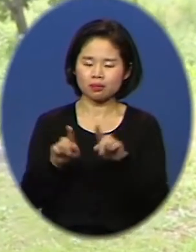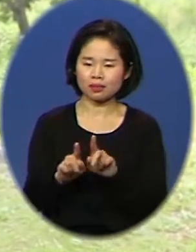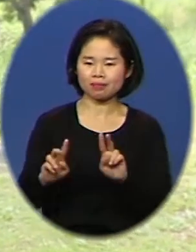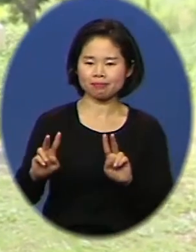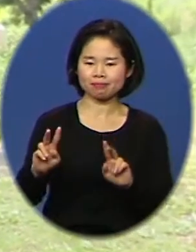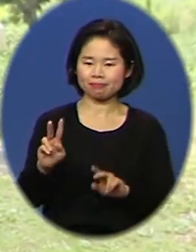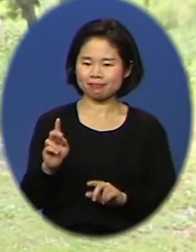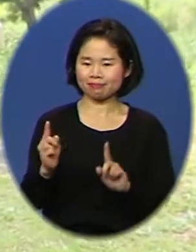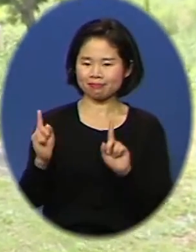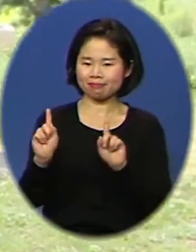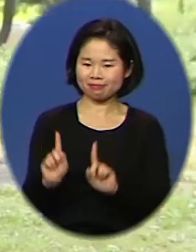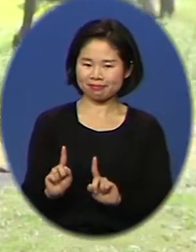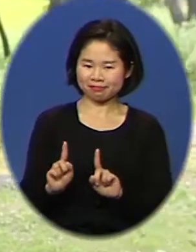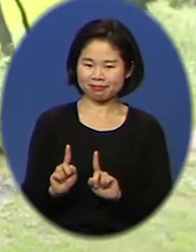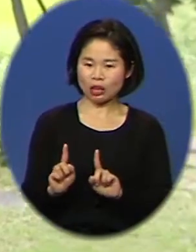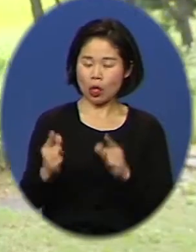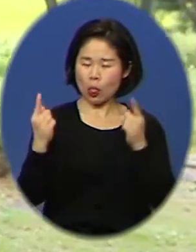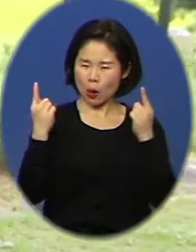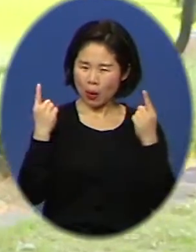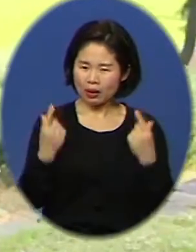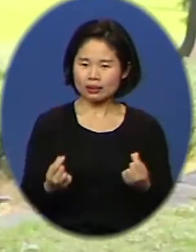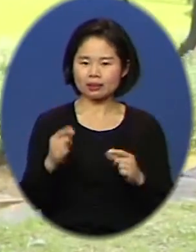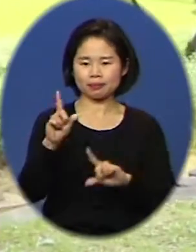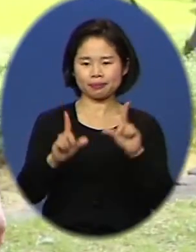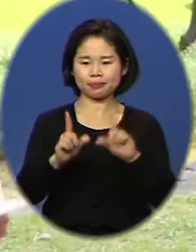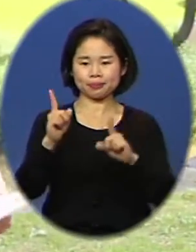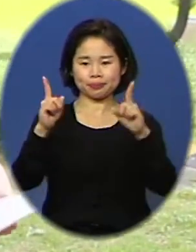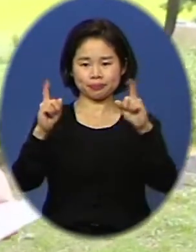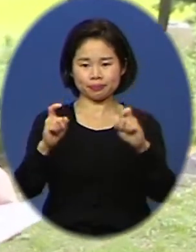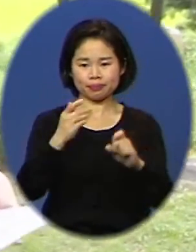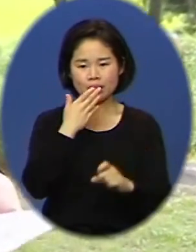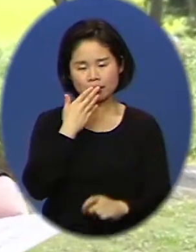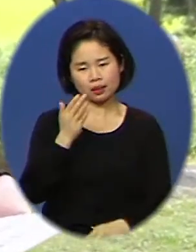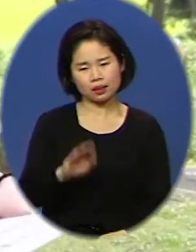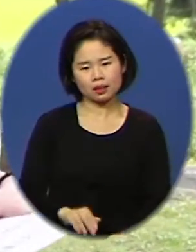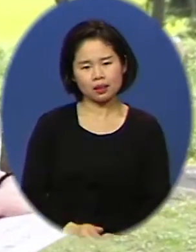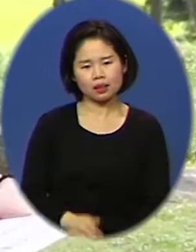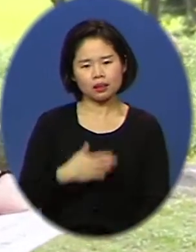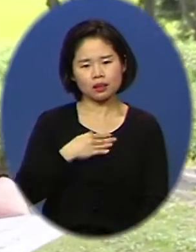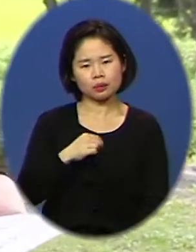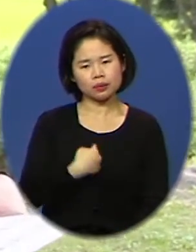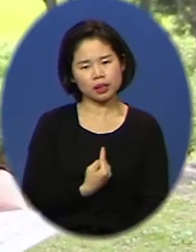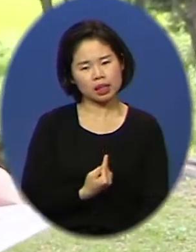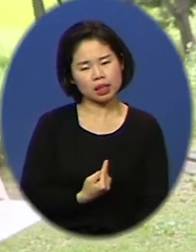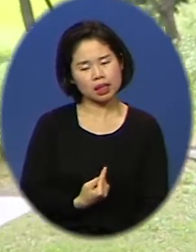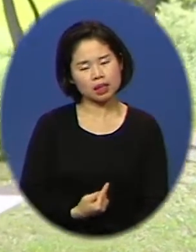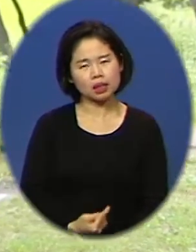서면서 지금은 완전 똑같았을 텐데 혼자 있어서